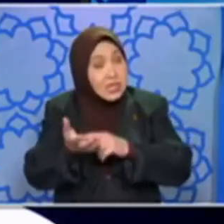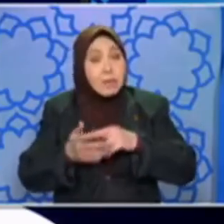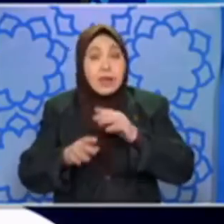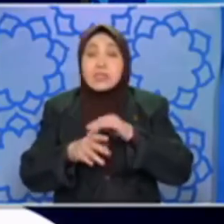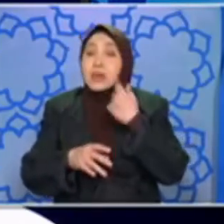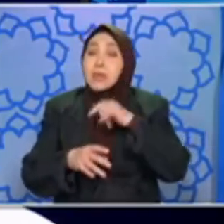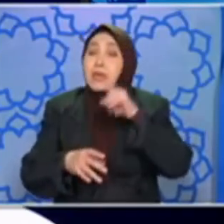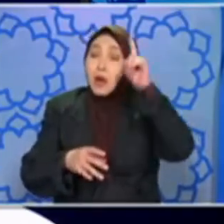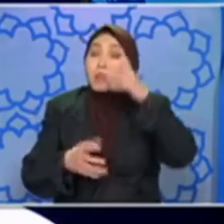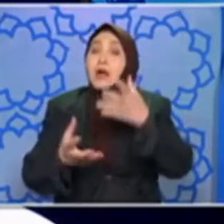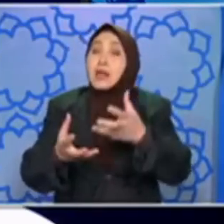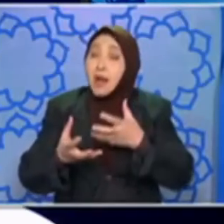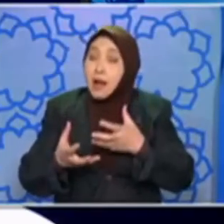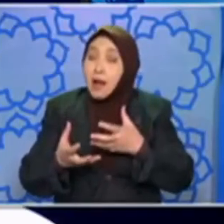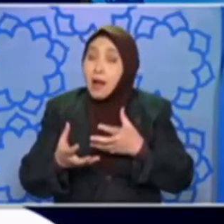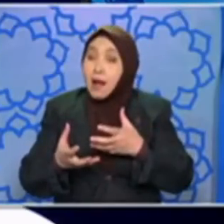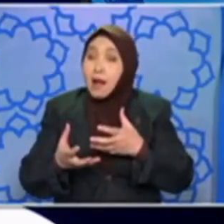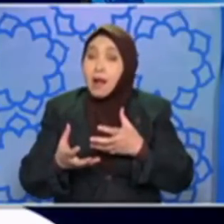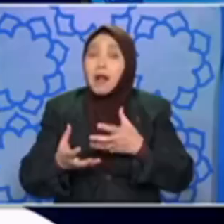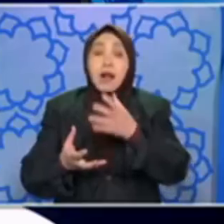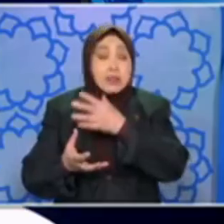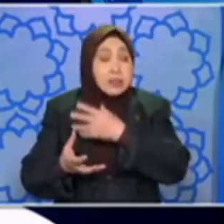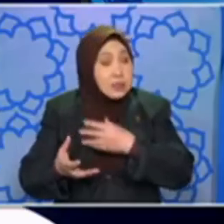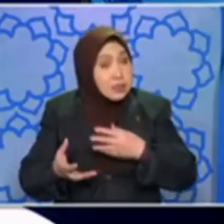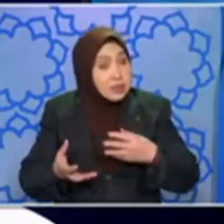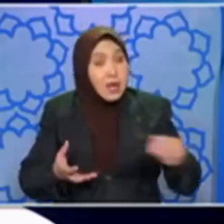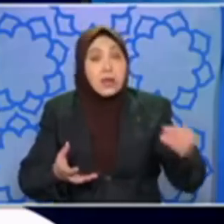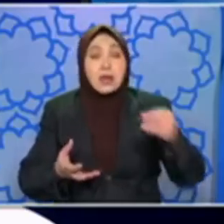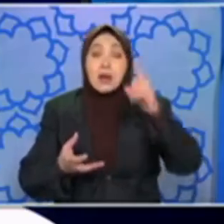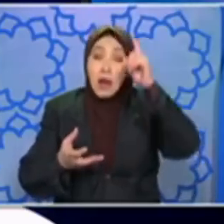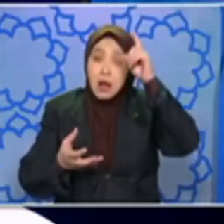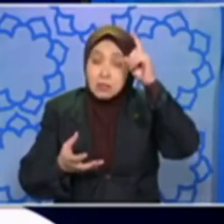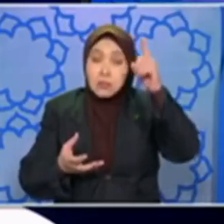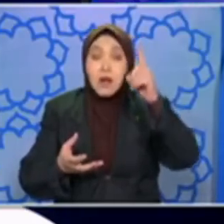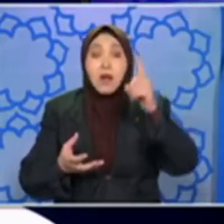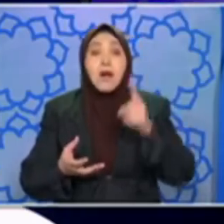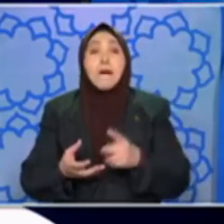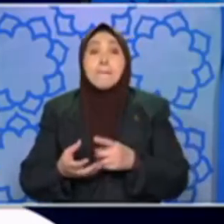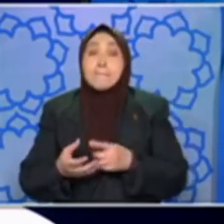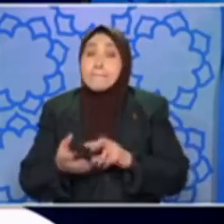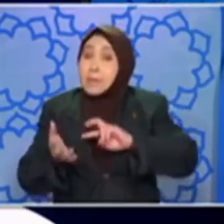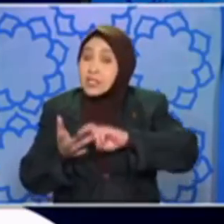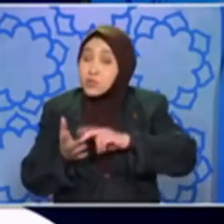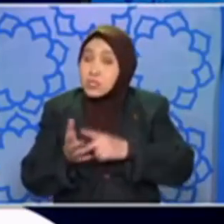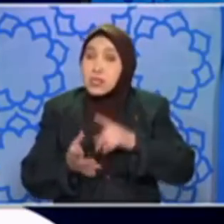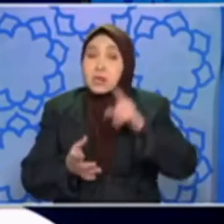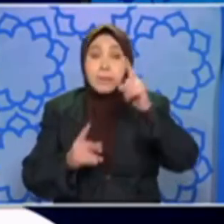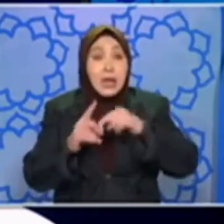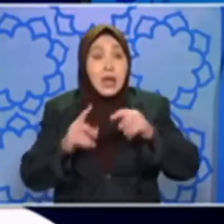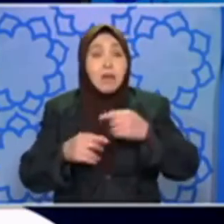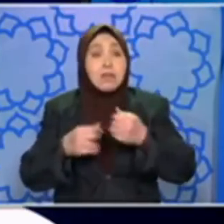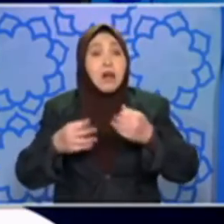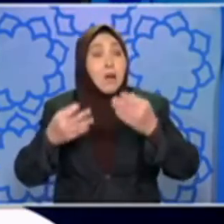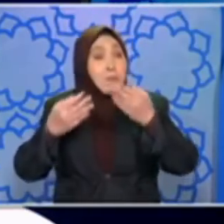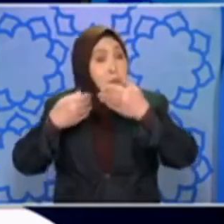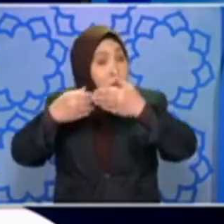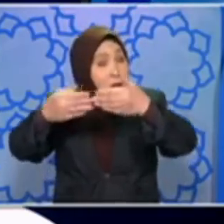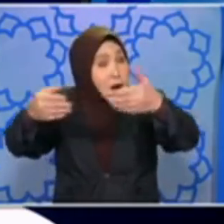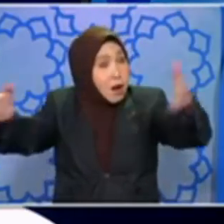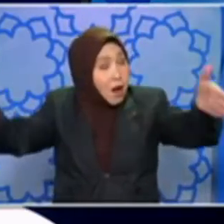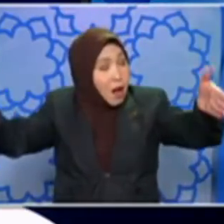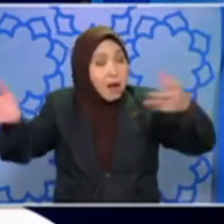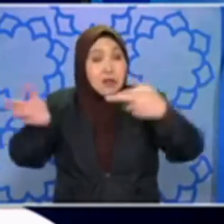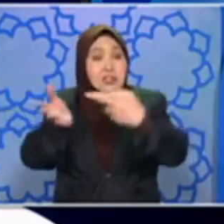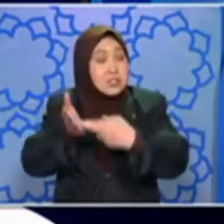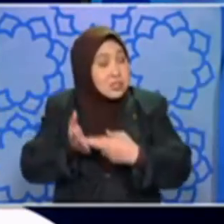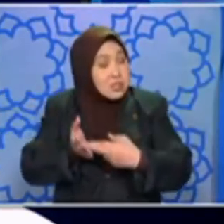dan juga mengehadkannya. Innahu kana bi'ibadihi khabiran basira. Maksudnya bila Allah lapangkan rezeki, kita